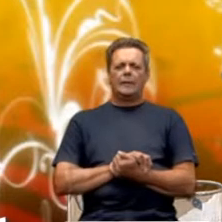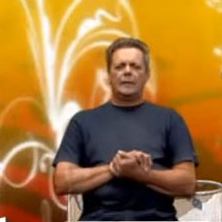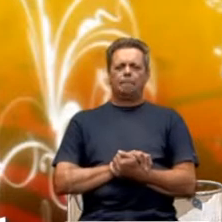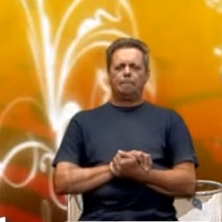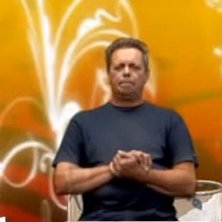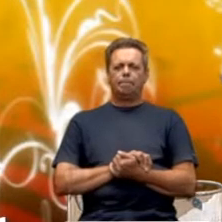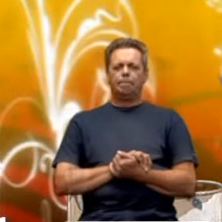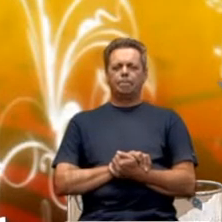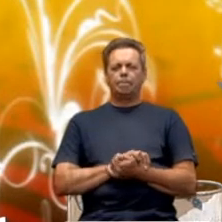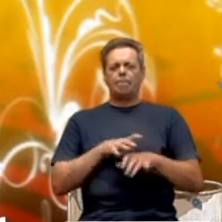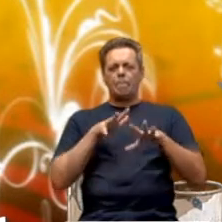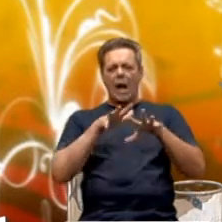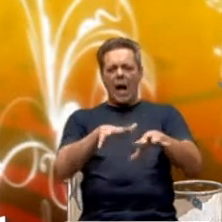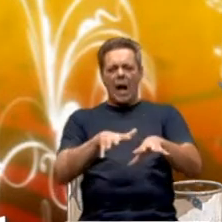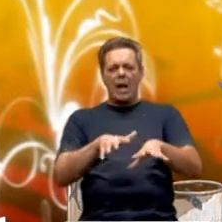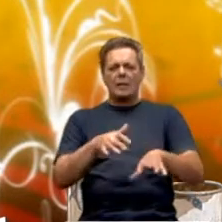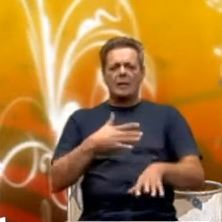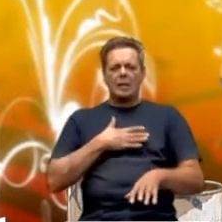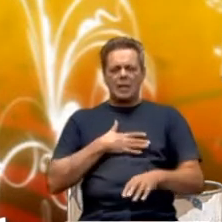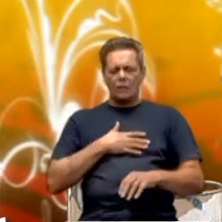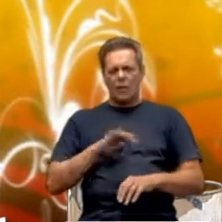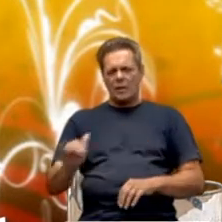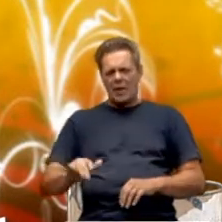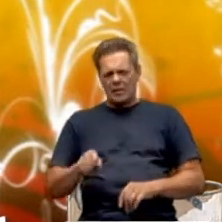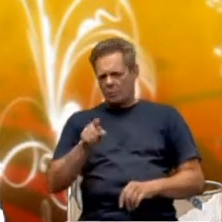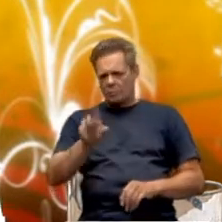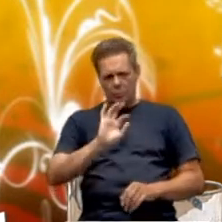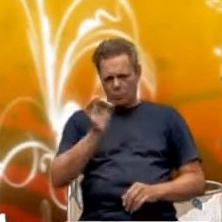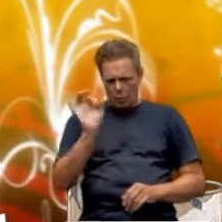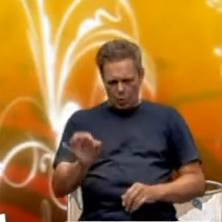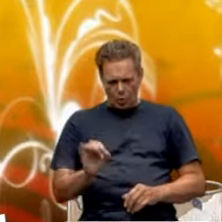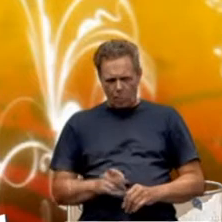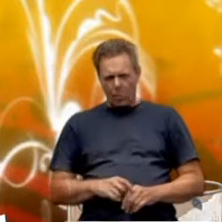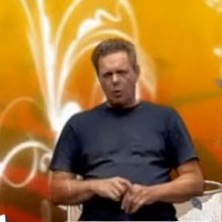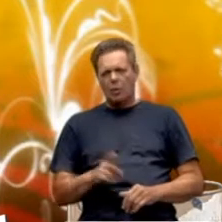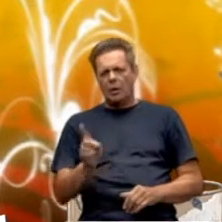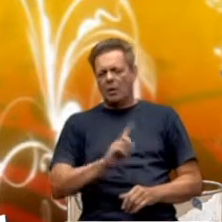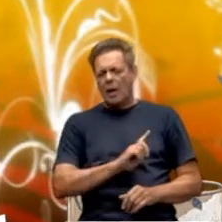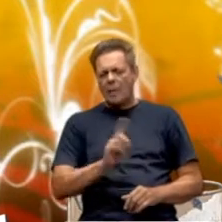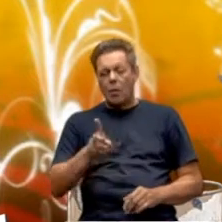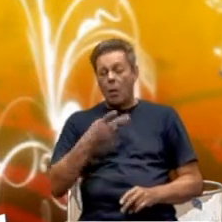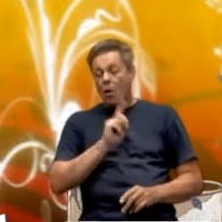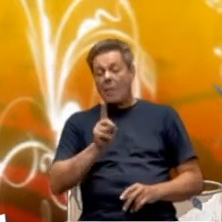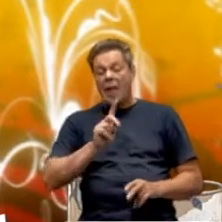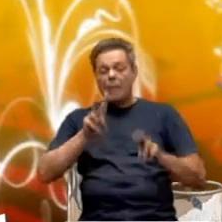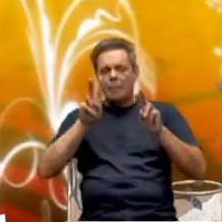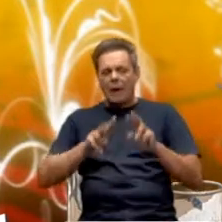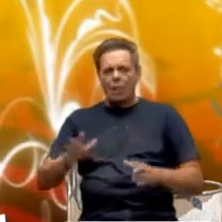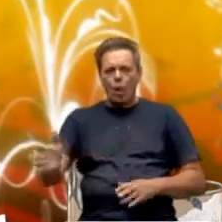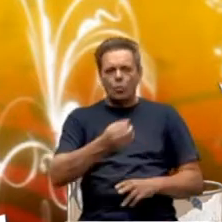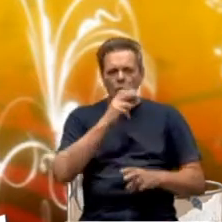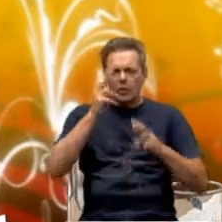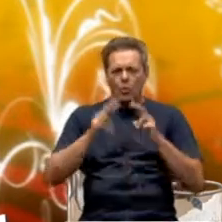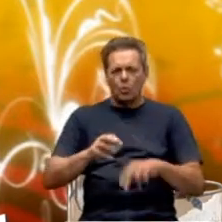stvari agresija na svoje dijete i da to nije u redu i da ne bi niko imao pravo oduzeti